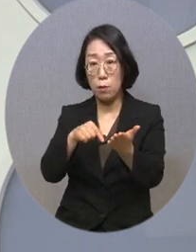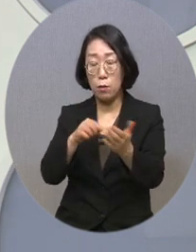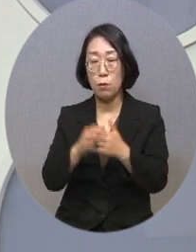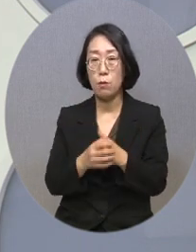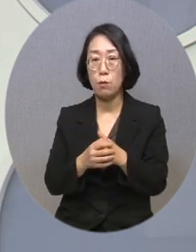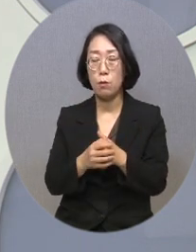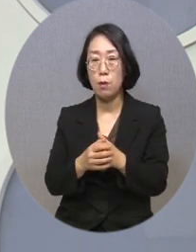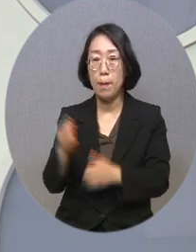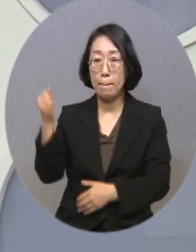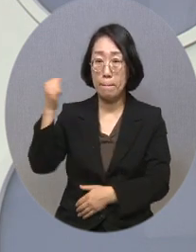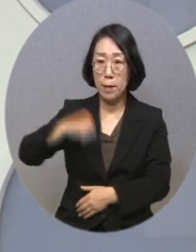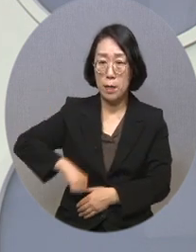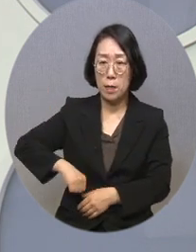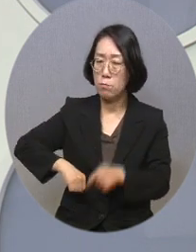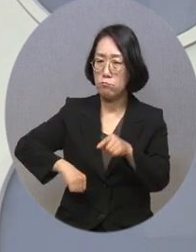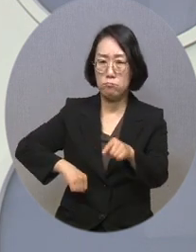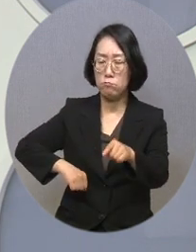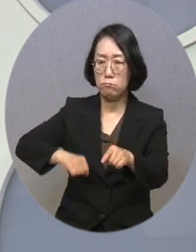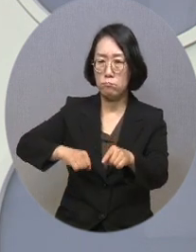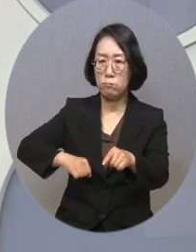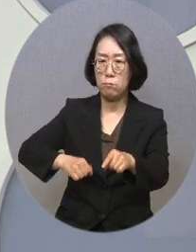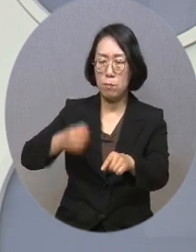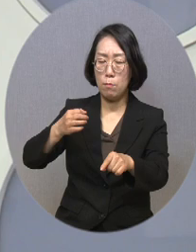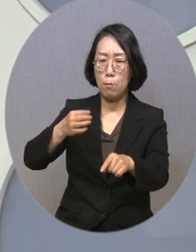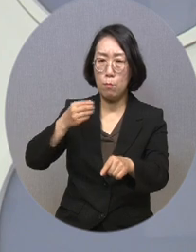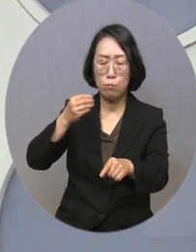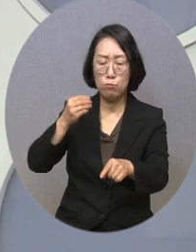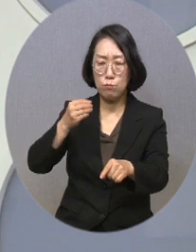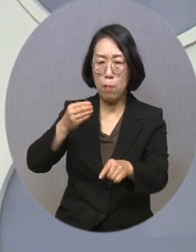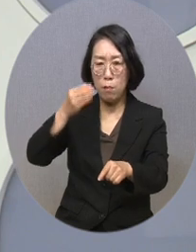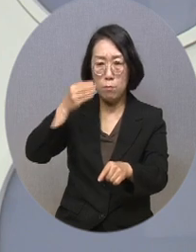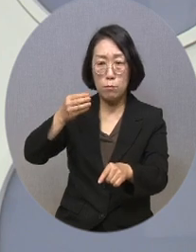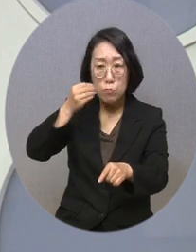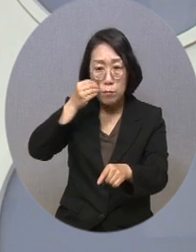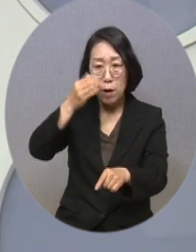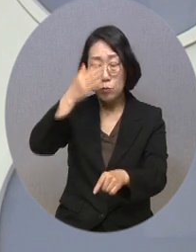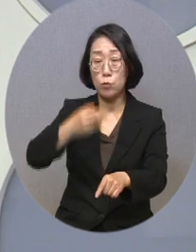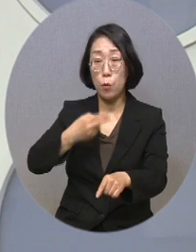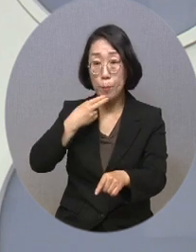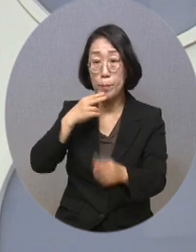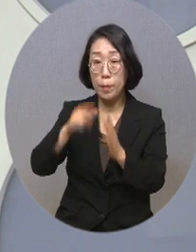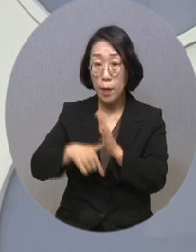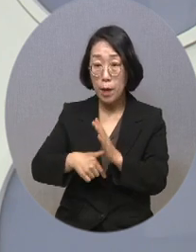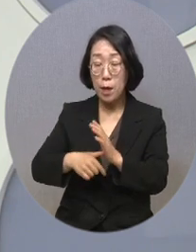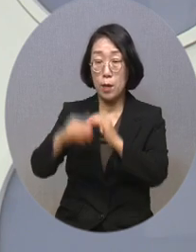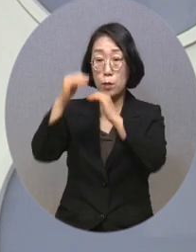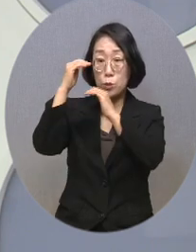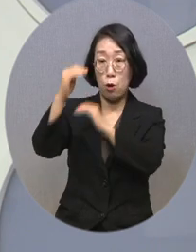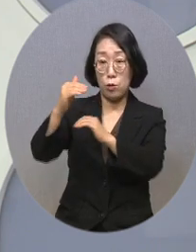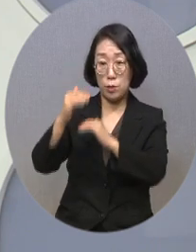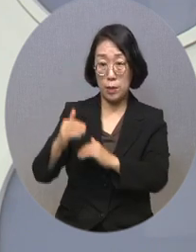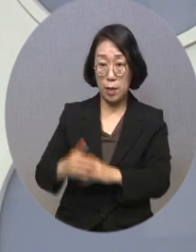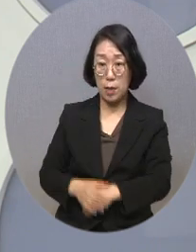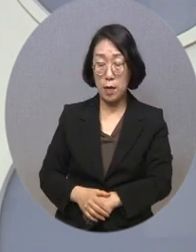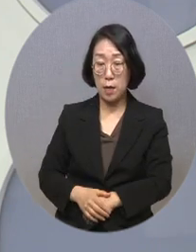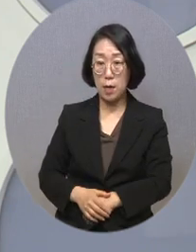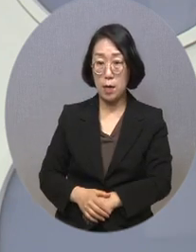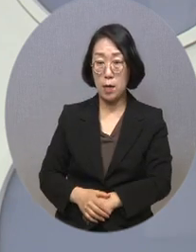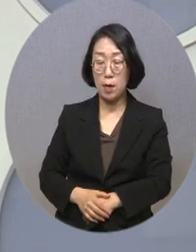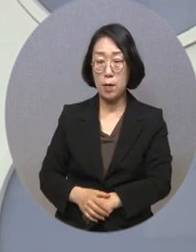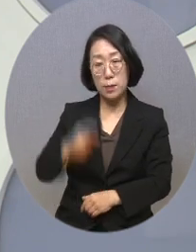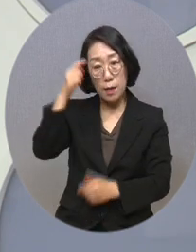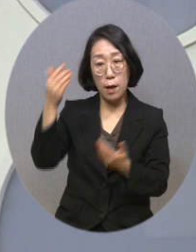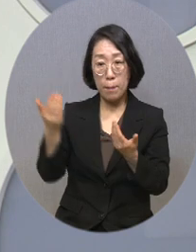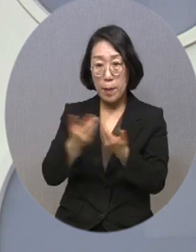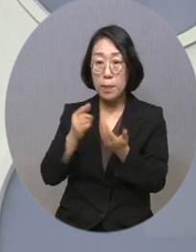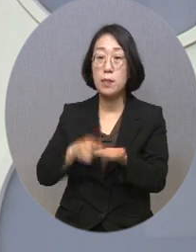불복을 해야 되잖아요. 그러면 불복하는 절차는 일단은 종류는 이의신청, 그다음